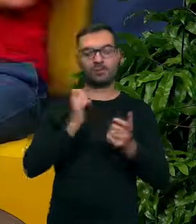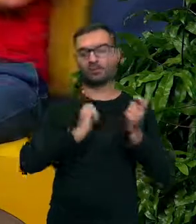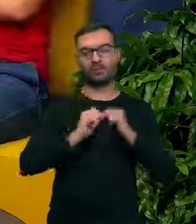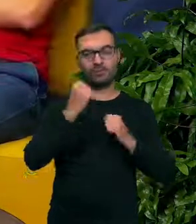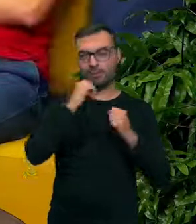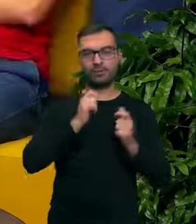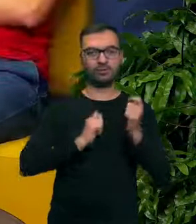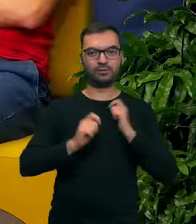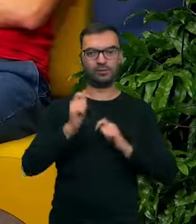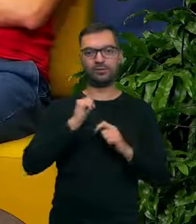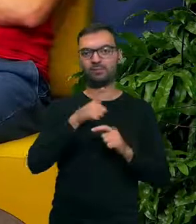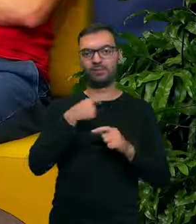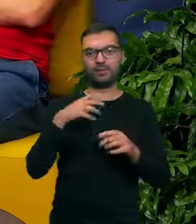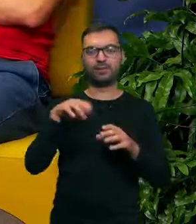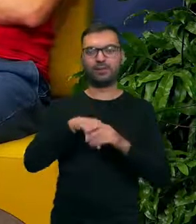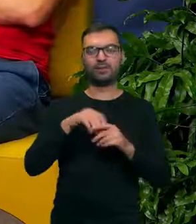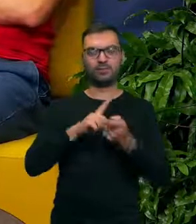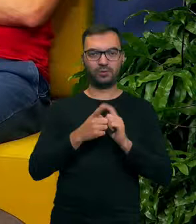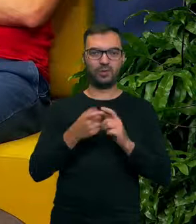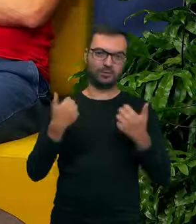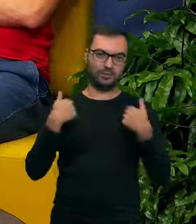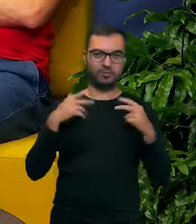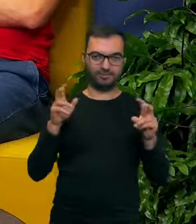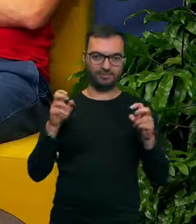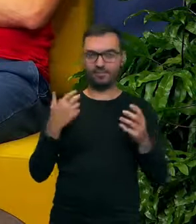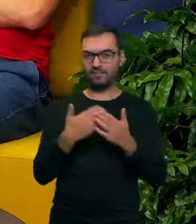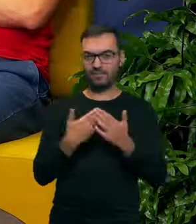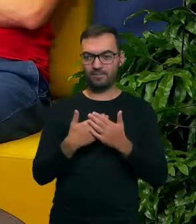cieszę, że uczestniczyliśmy w takim spotkaniu, bo